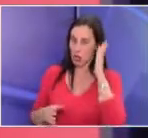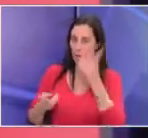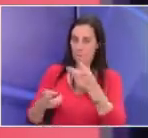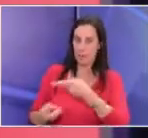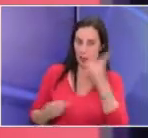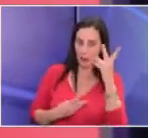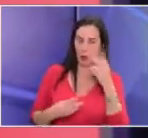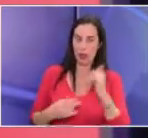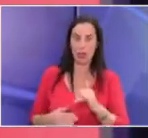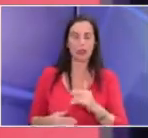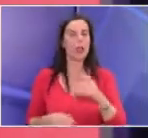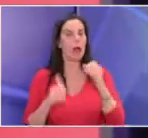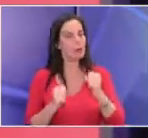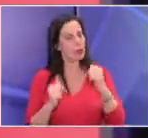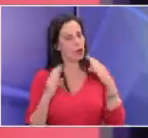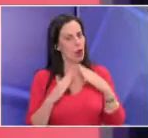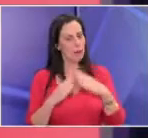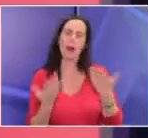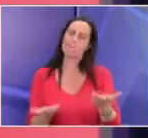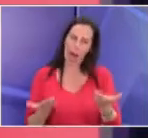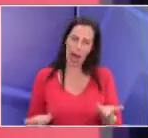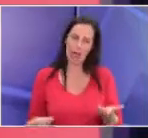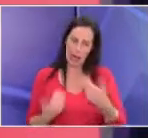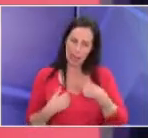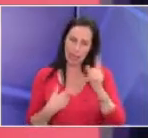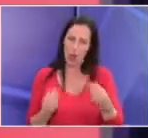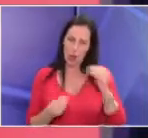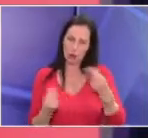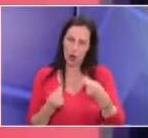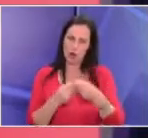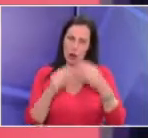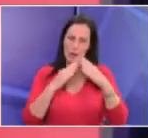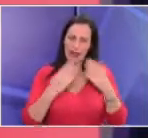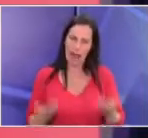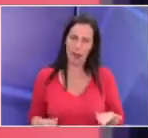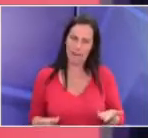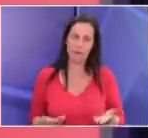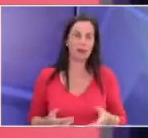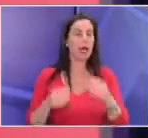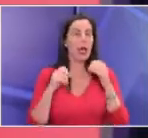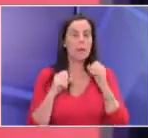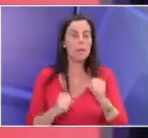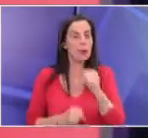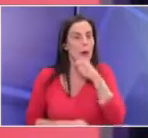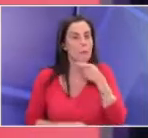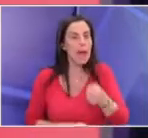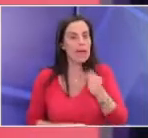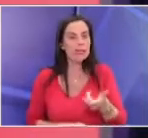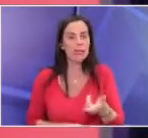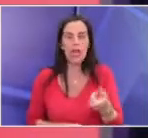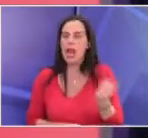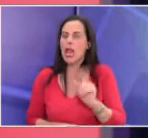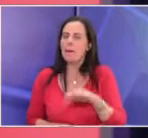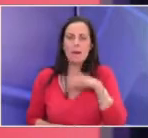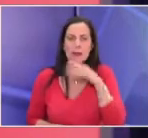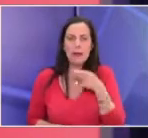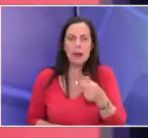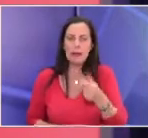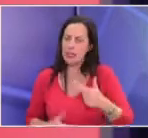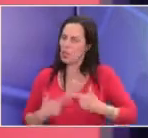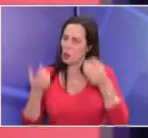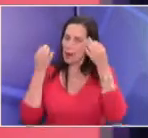לנו המון כסף. בדקתי הסכום, מה למדת יגיע לכשני מיליארד שקלים. וואו, כמה דירות